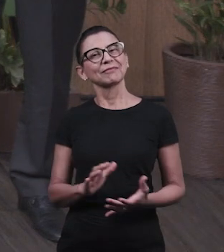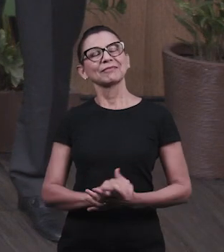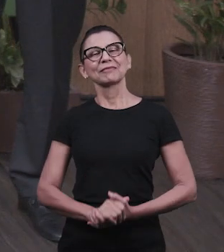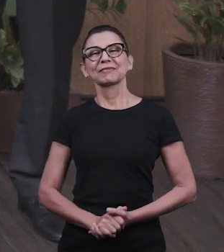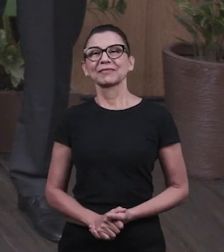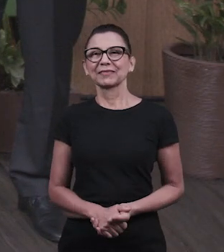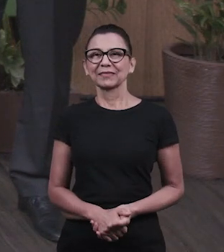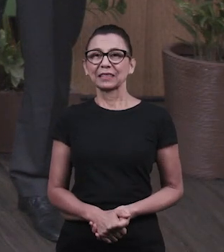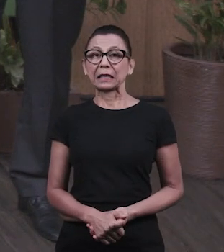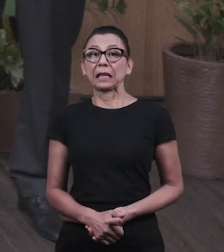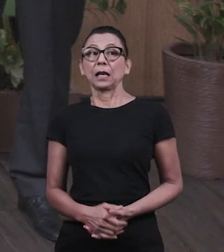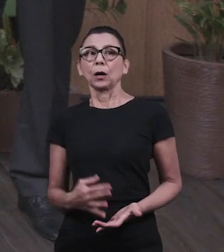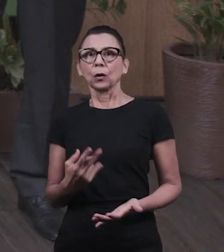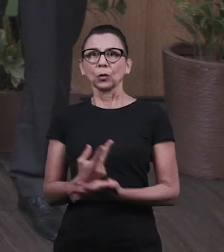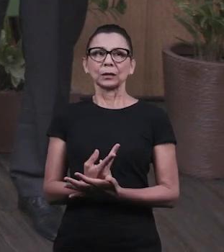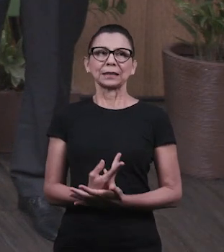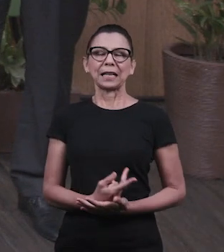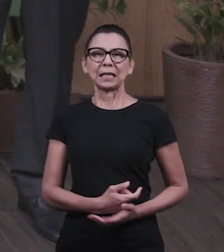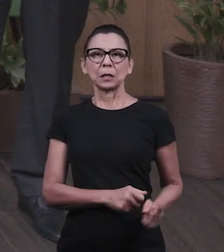враг, он